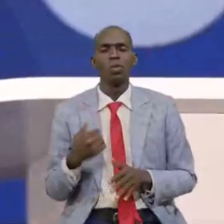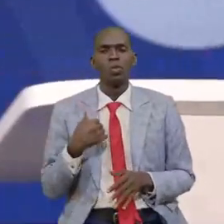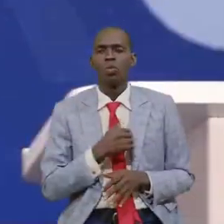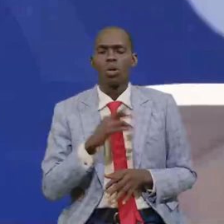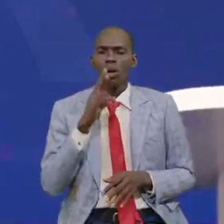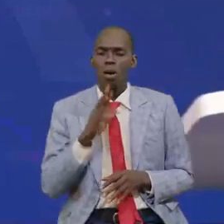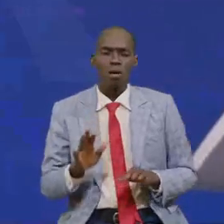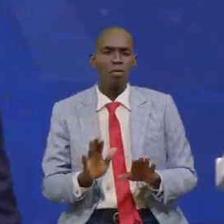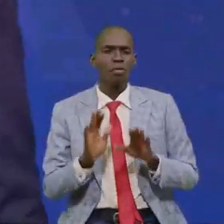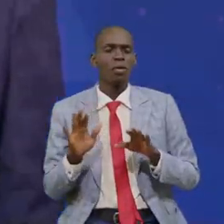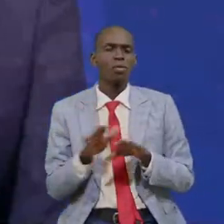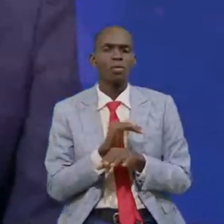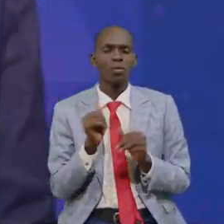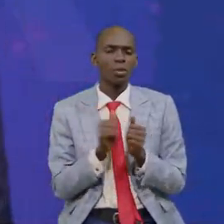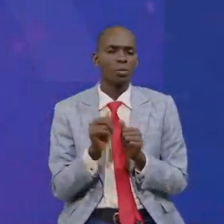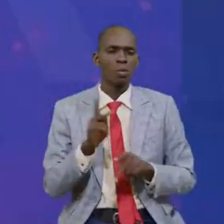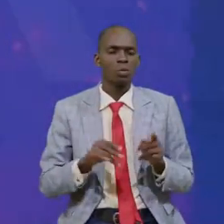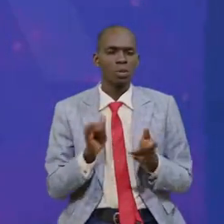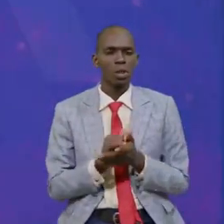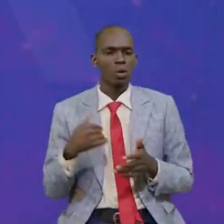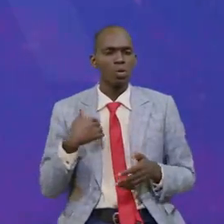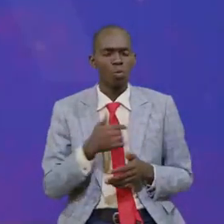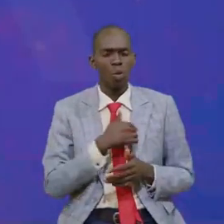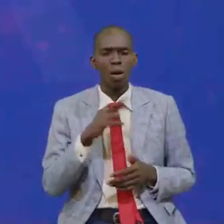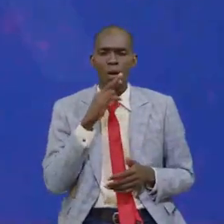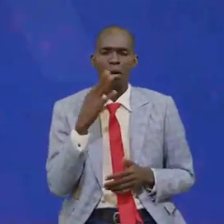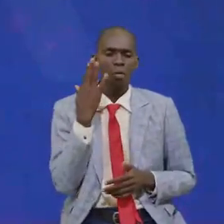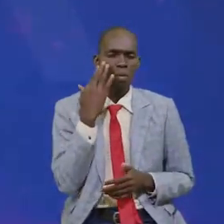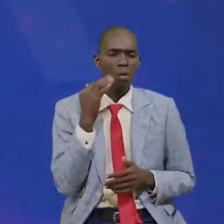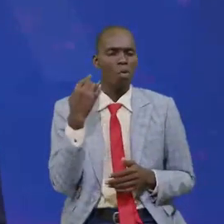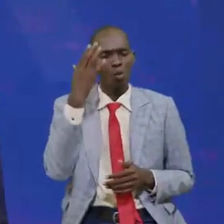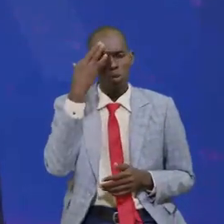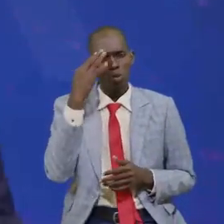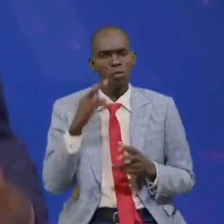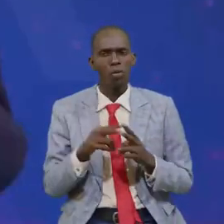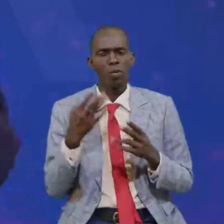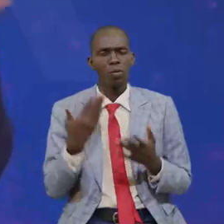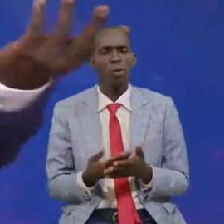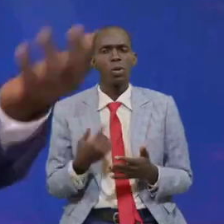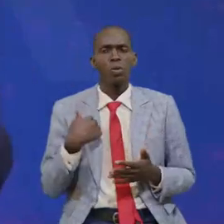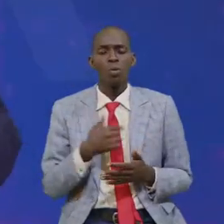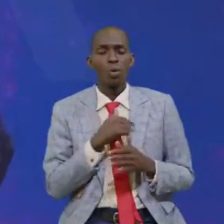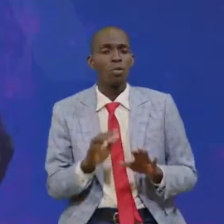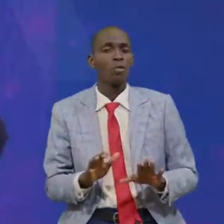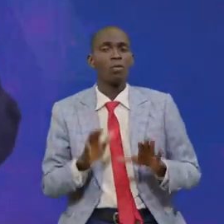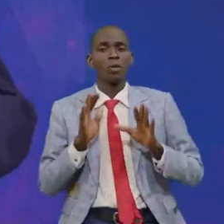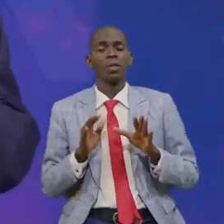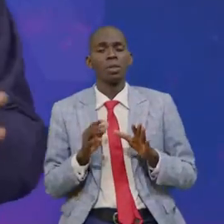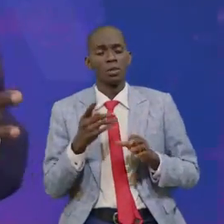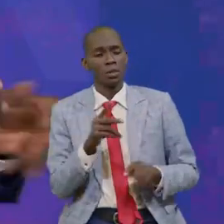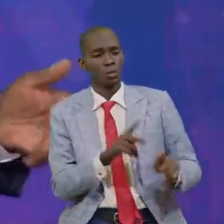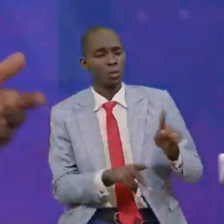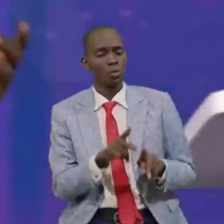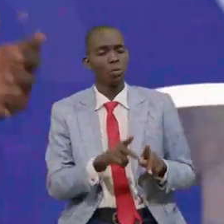gens auxquels nous sommes familiers. Cet homme-là vit de tel côté et nous craignons même son chauffeur puisque nous craignons